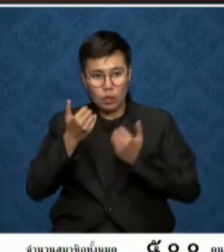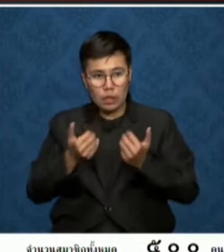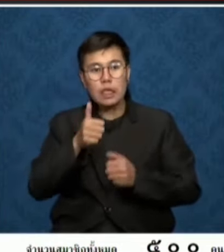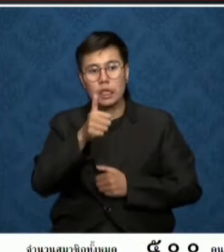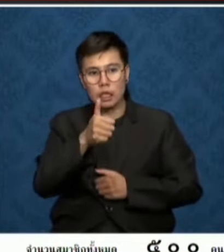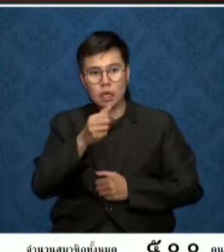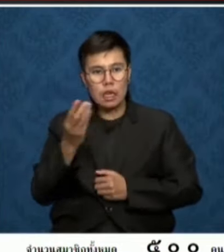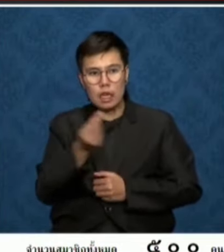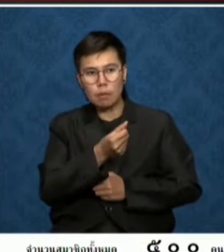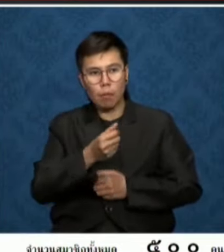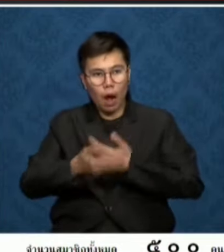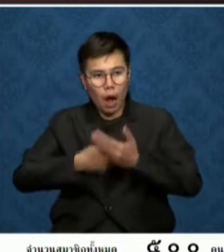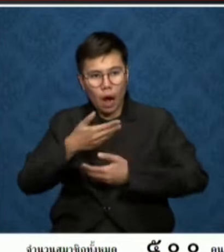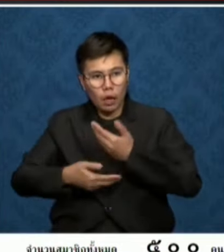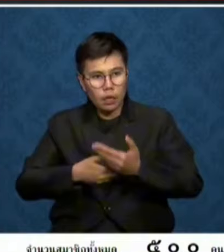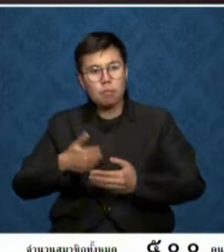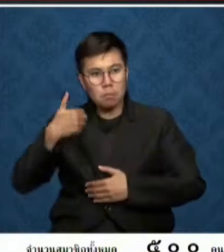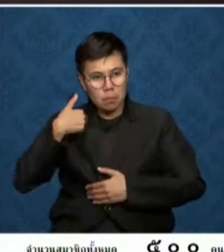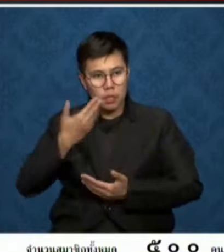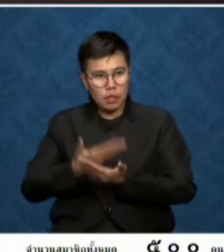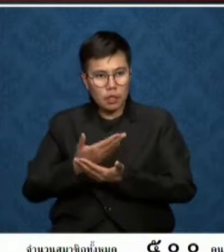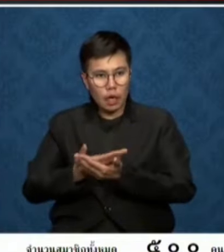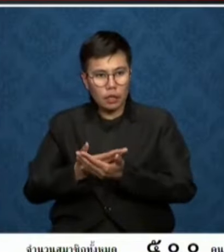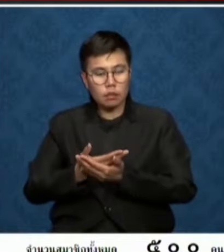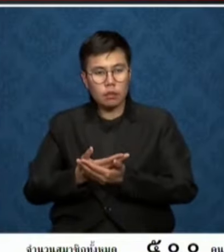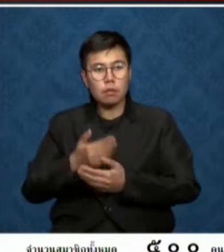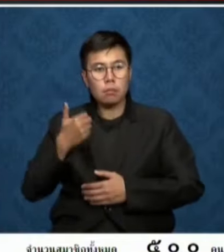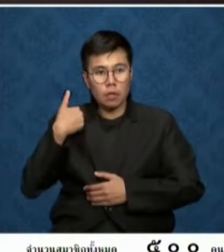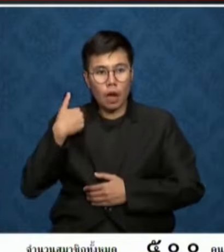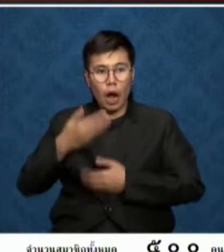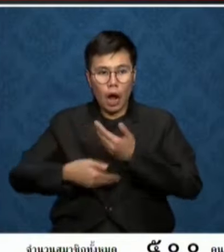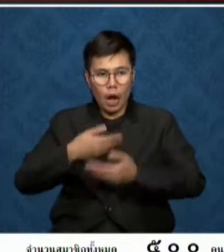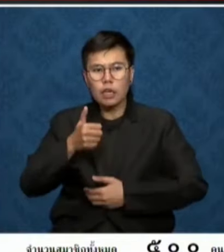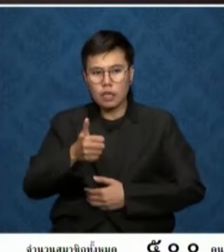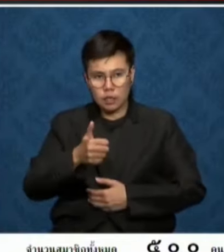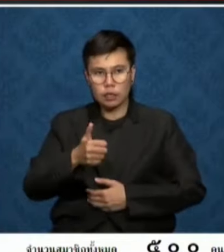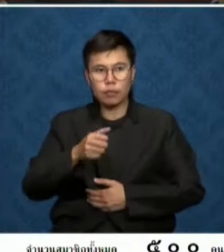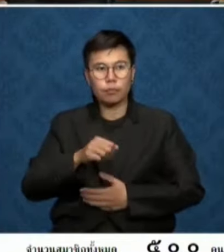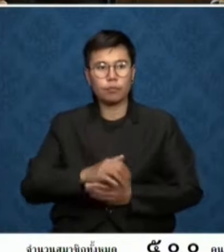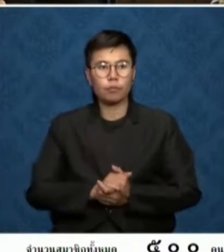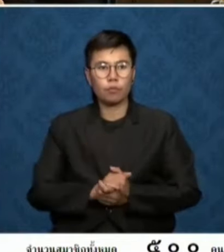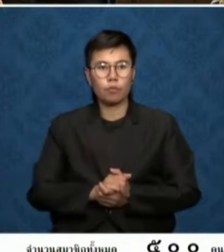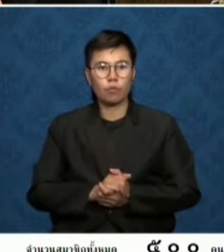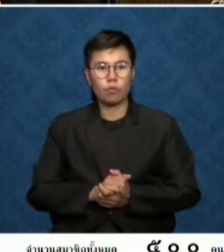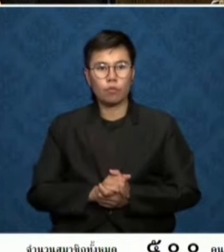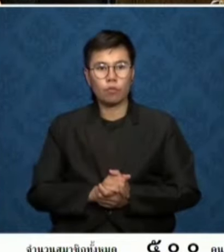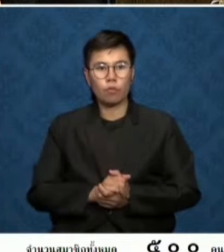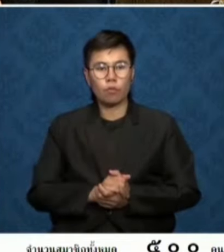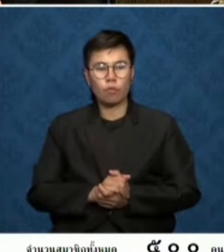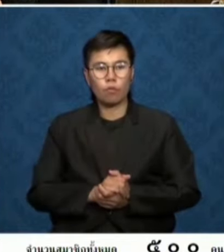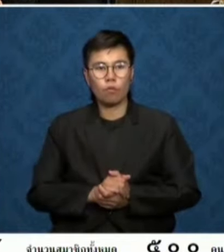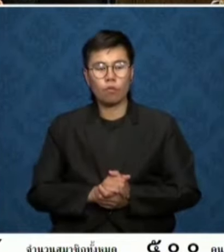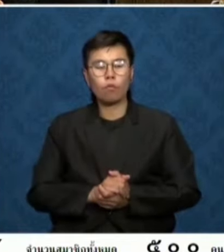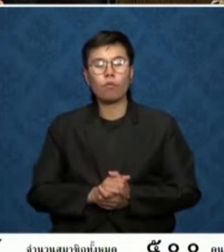ขายซะมันก็จะได้เงินมาจำนวนหนึ่งแล้วก็สามารถที่จะได้ราคาดีด้วย นี่เอามาขู ่ครับ